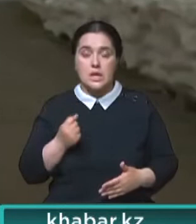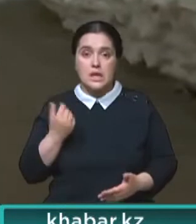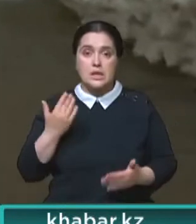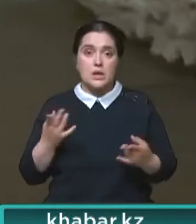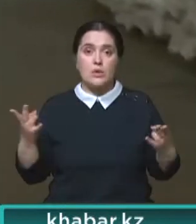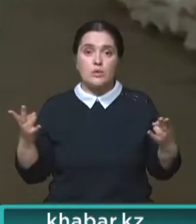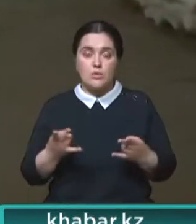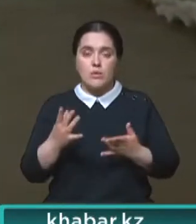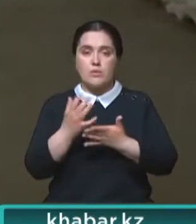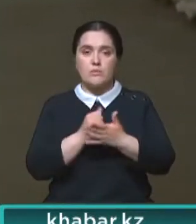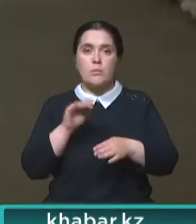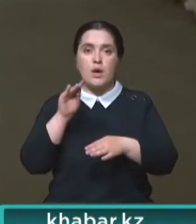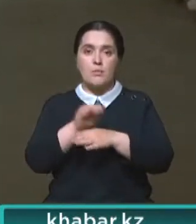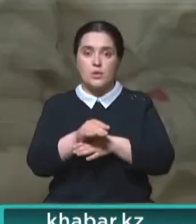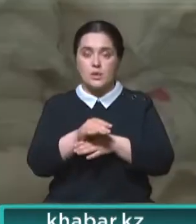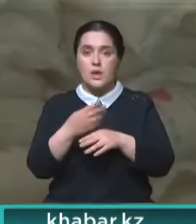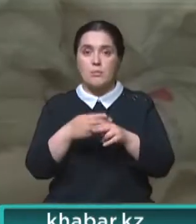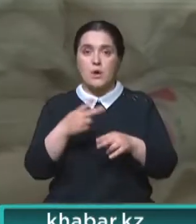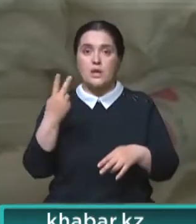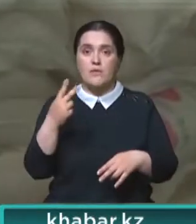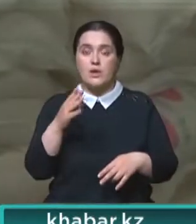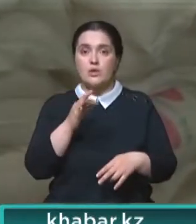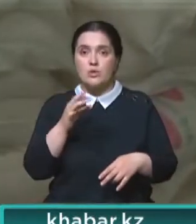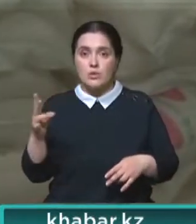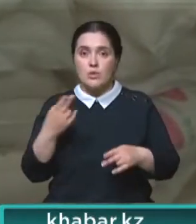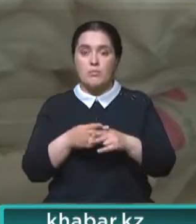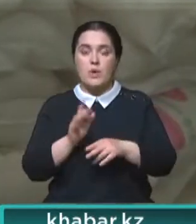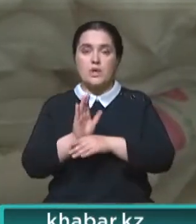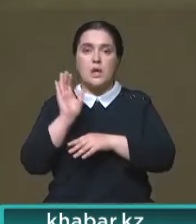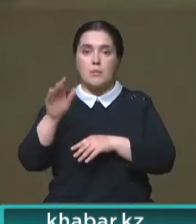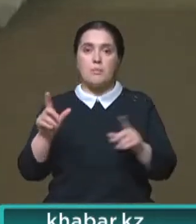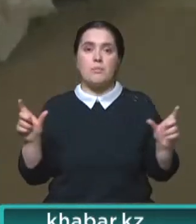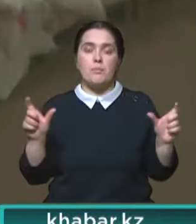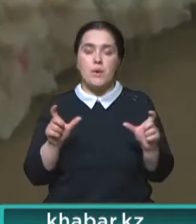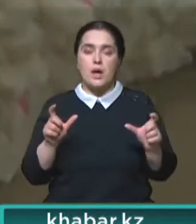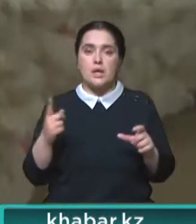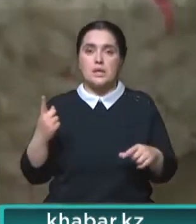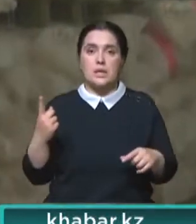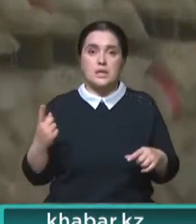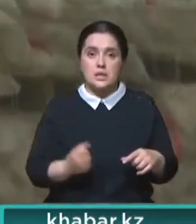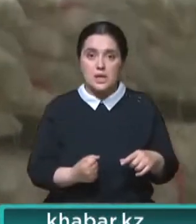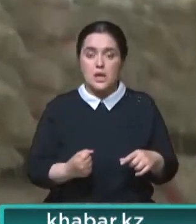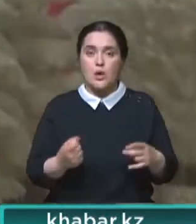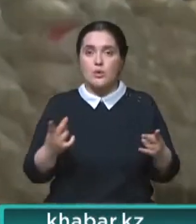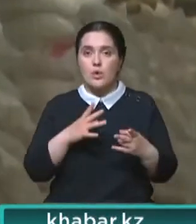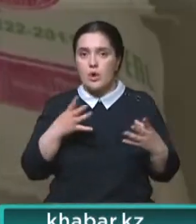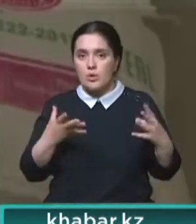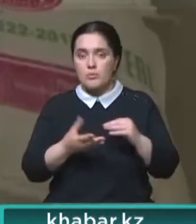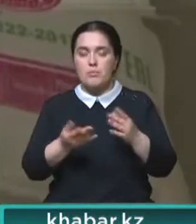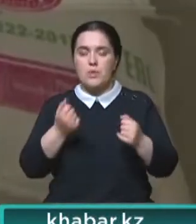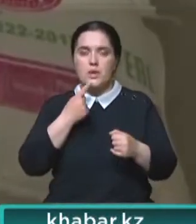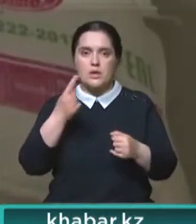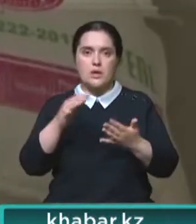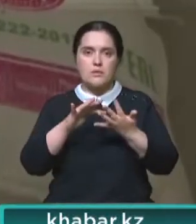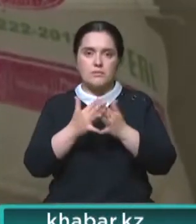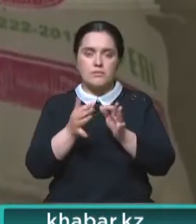необходимости резервы пополнят. Кроме того, 20 тонн продукта отправят в магазины в течение недели. Нужный объем получат и отдаленные